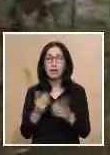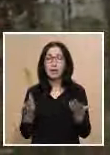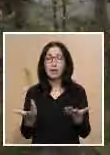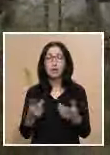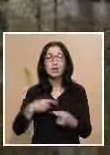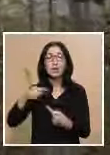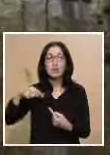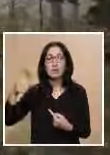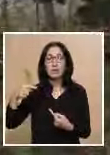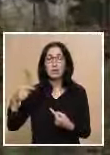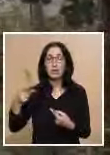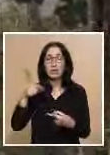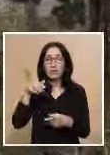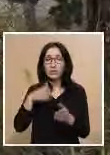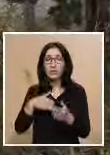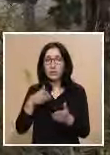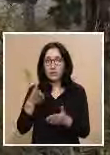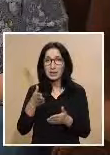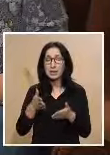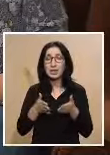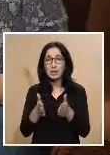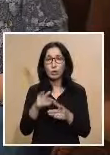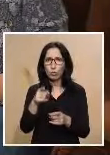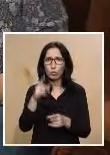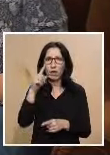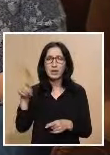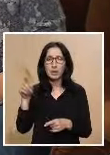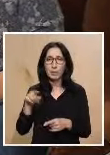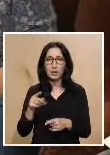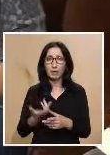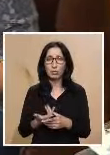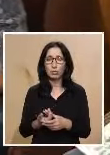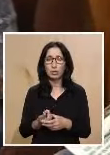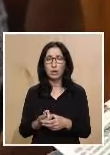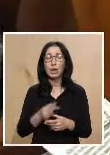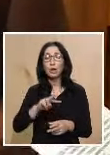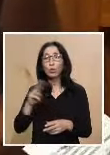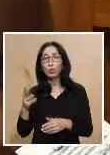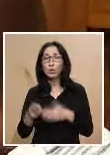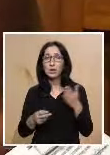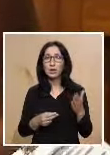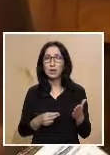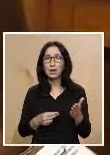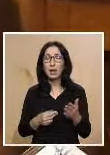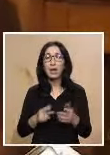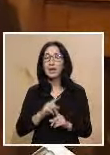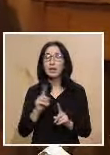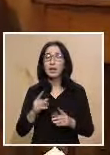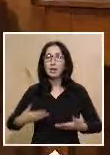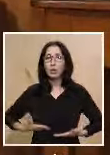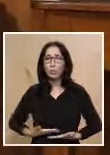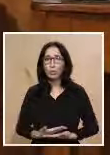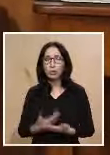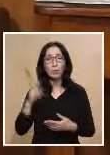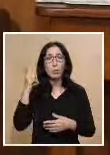Няма начин да се развива в тая насока. Това е забранено от една страна. И от друга страна не е